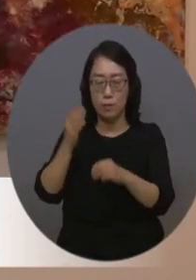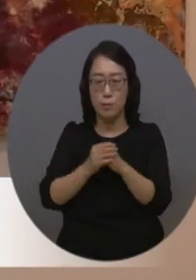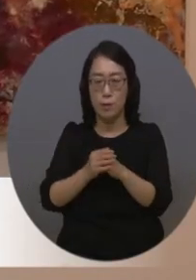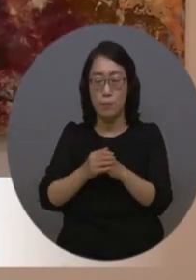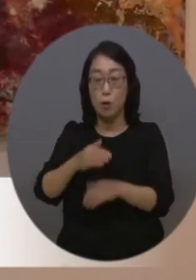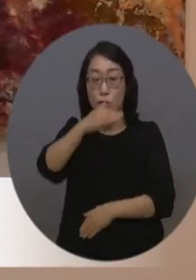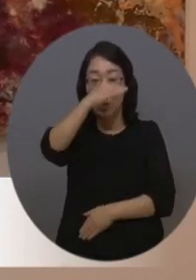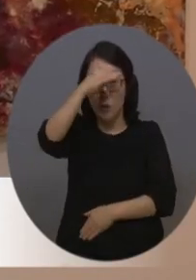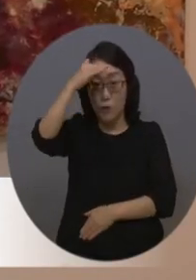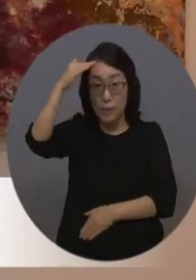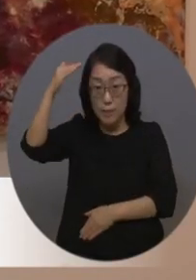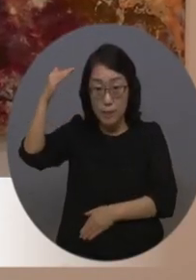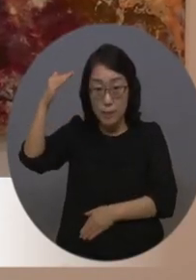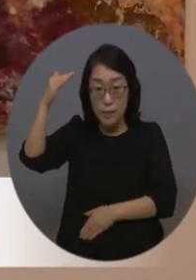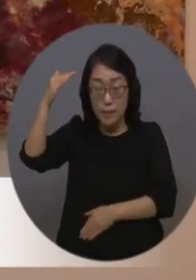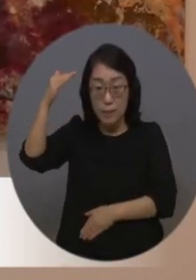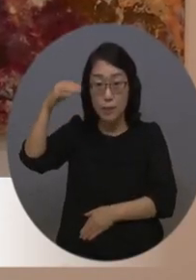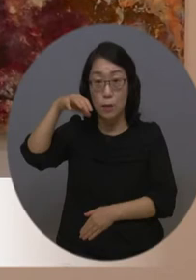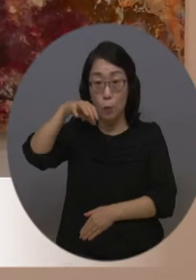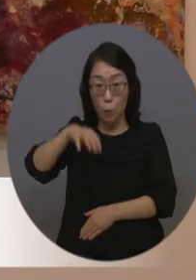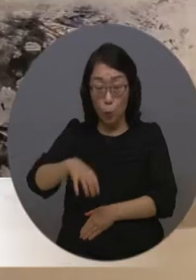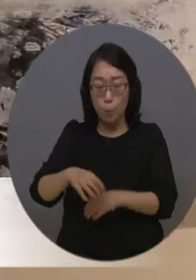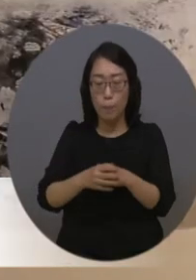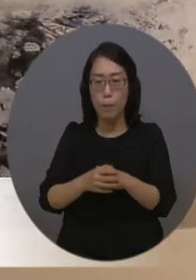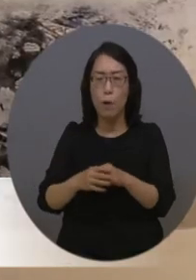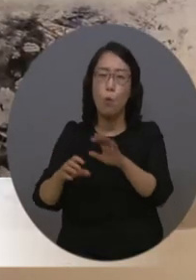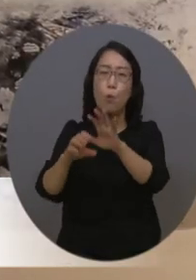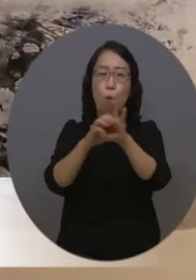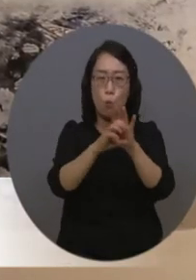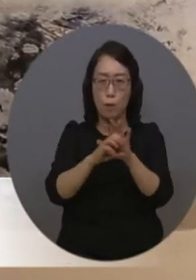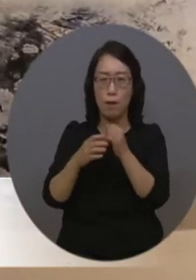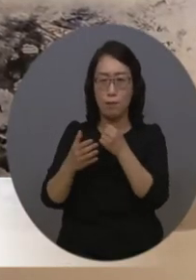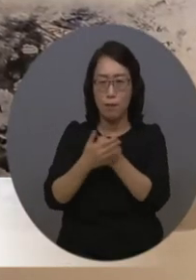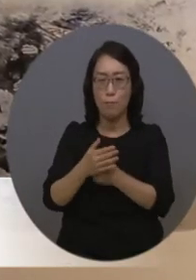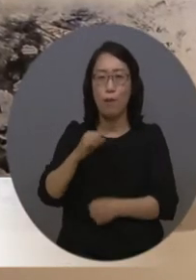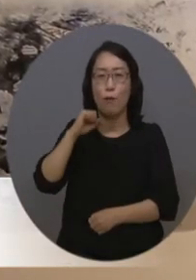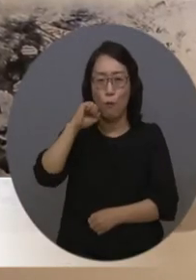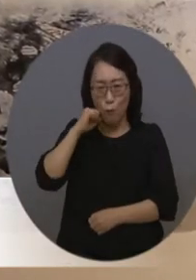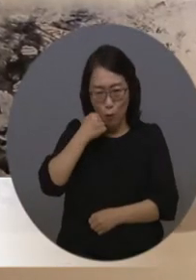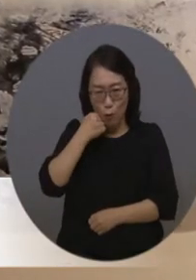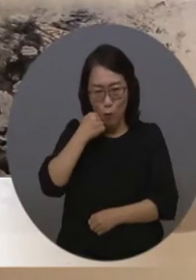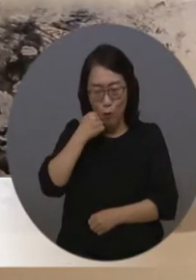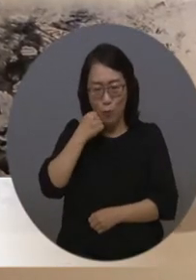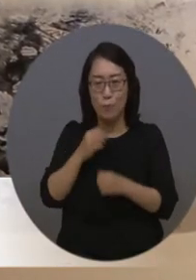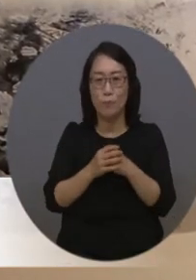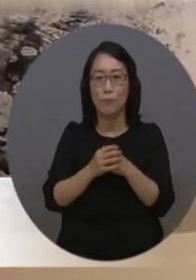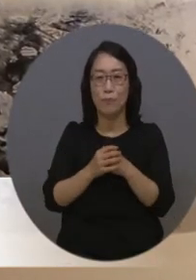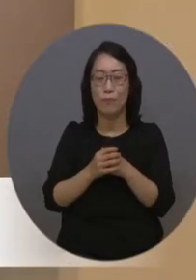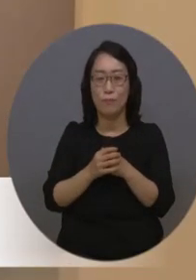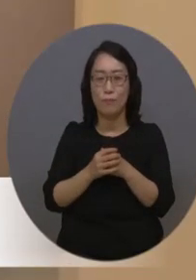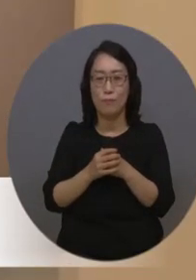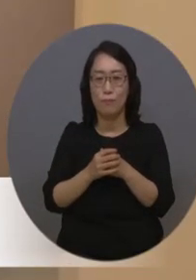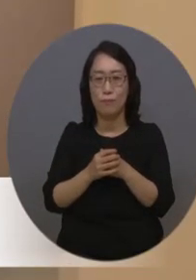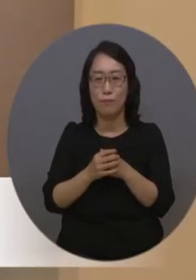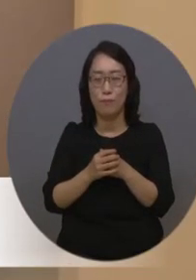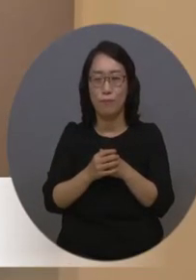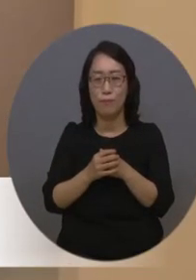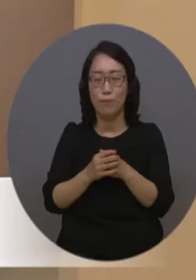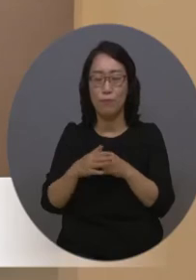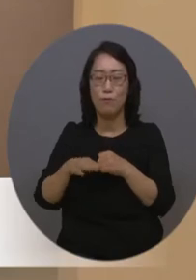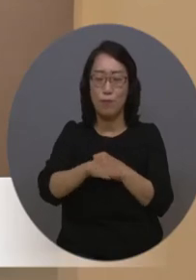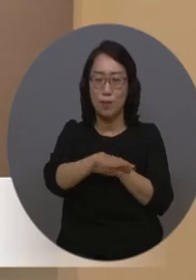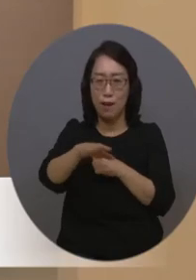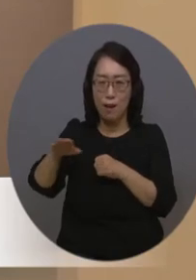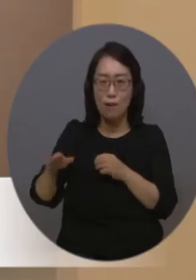이번 전시가 이제 지금 코로나 상황으로 그러니까 어려운 상황에서 이루어진 전시이기 때문에